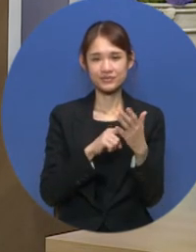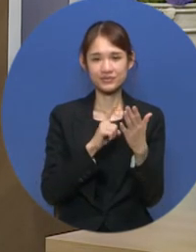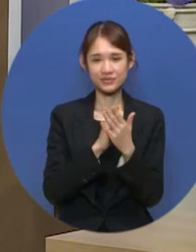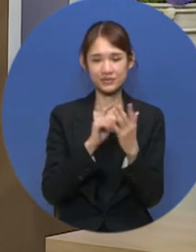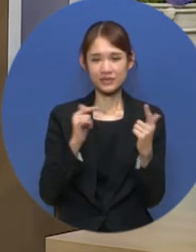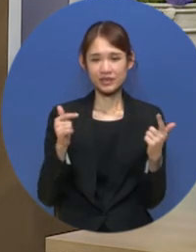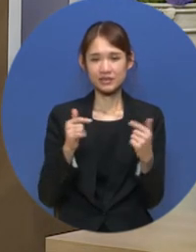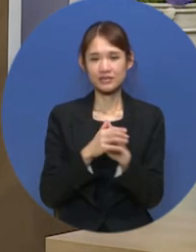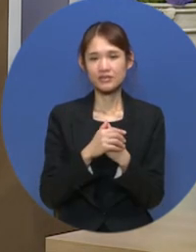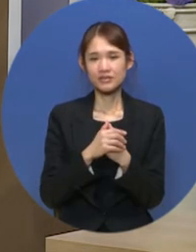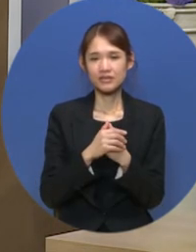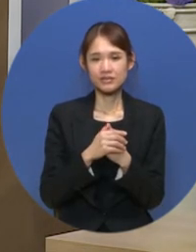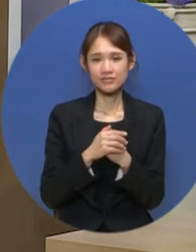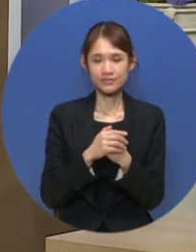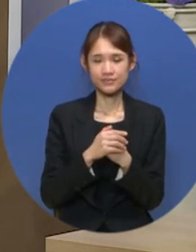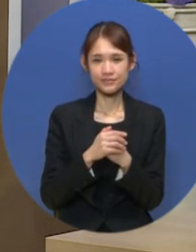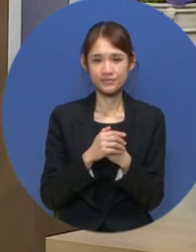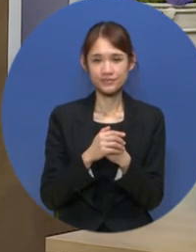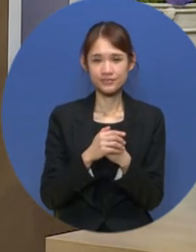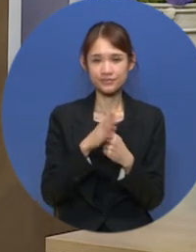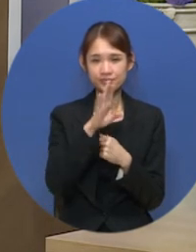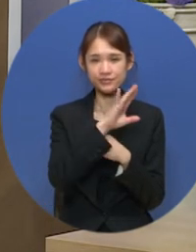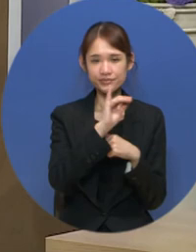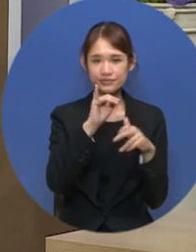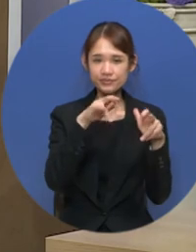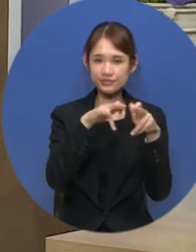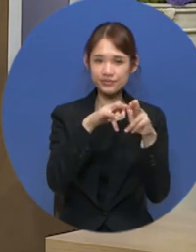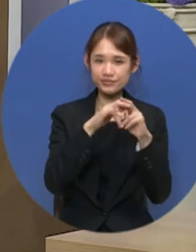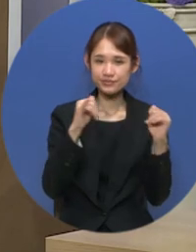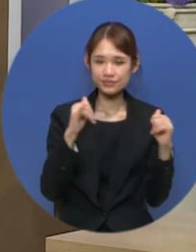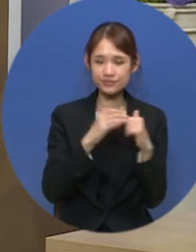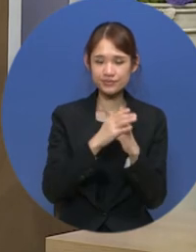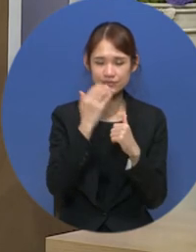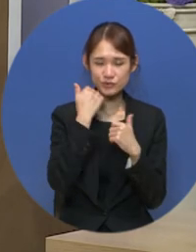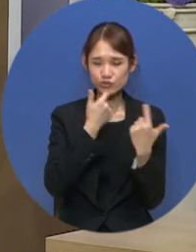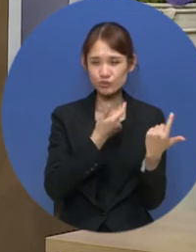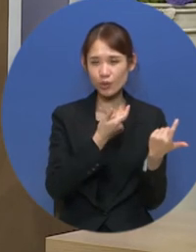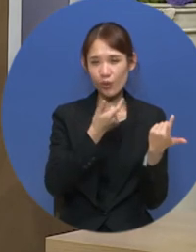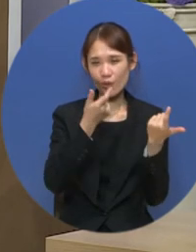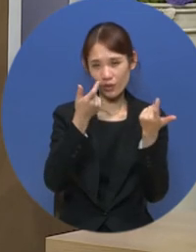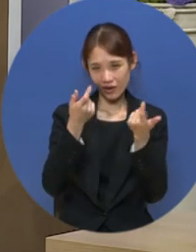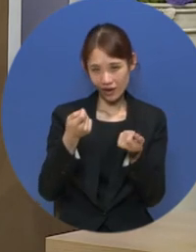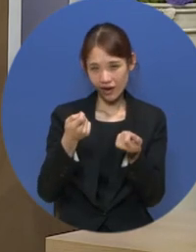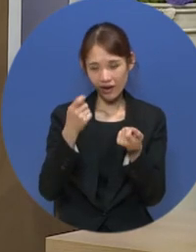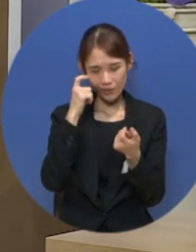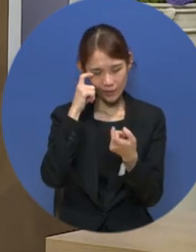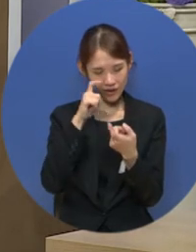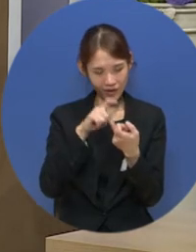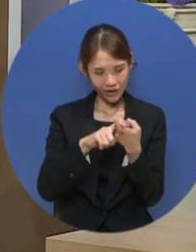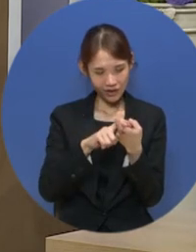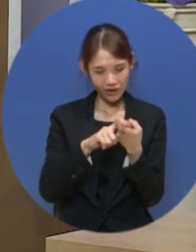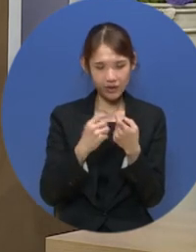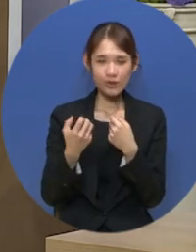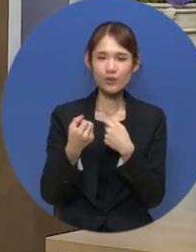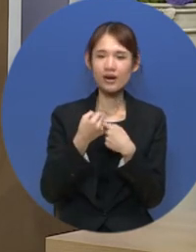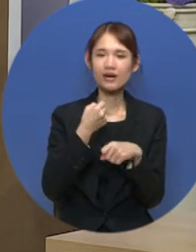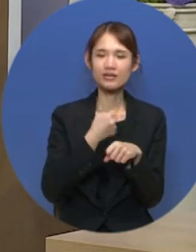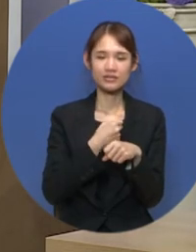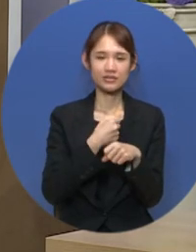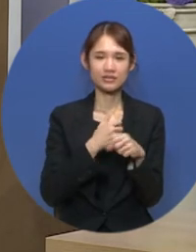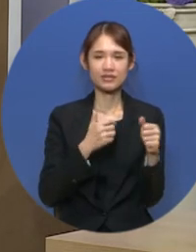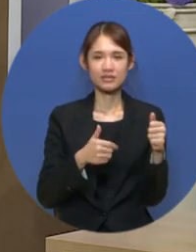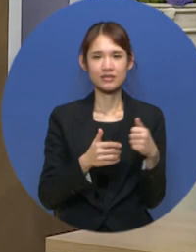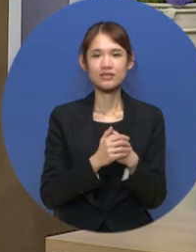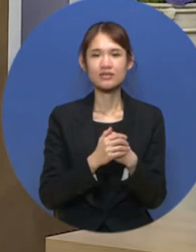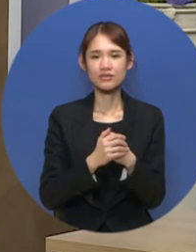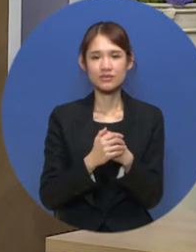대상을 특정 분들을 위한 대상을 하는 것이 아니라 이제 이뭐 비장애인이라든지 누구든지